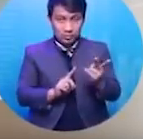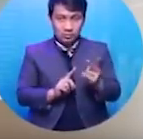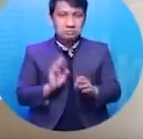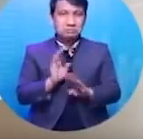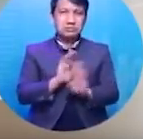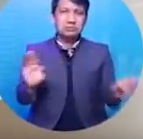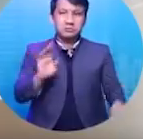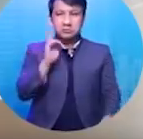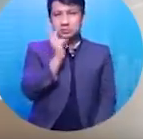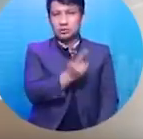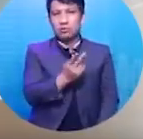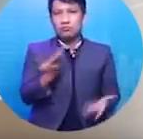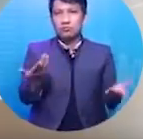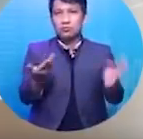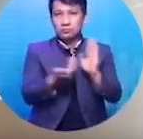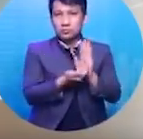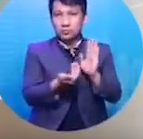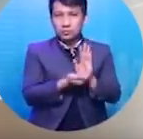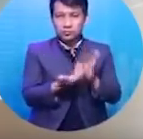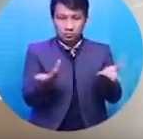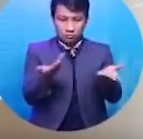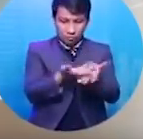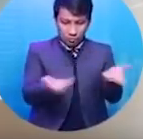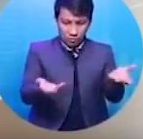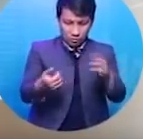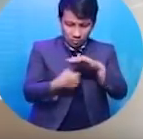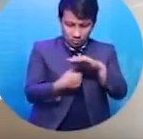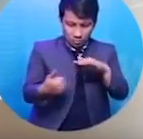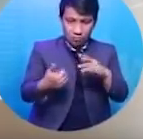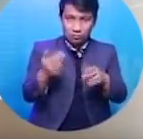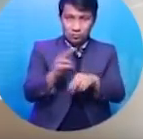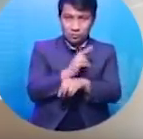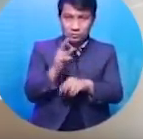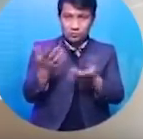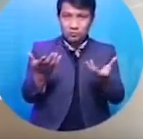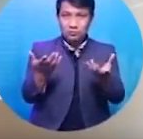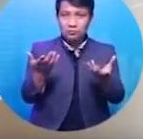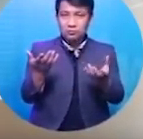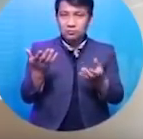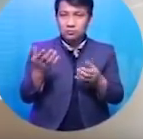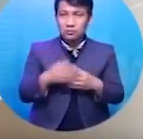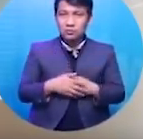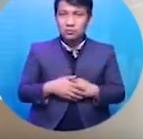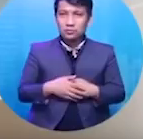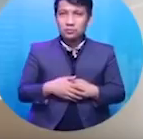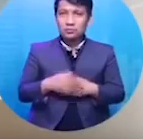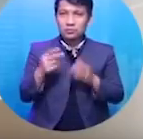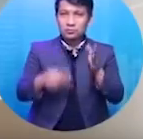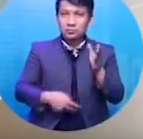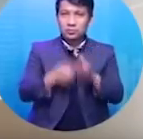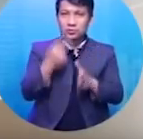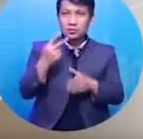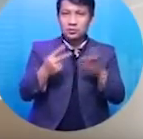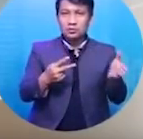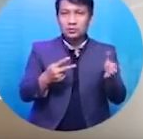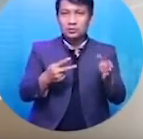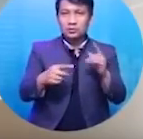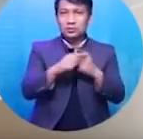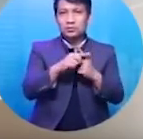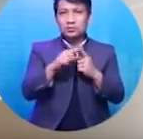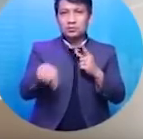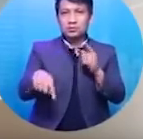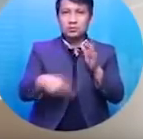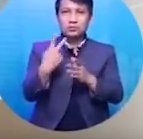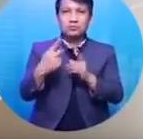po, sir. At wala kayo nakita mga pero Twitter? Sir. Pipa, ganun, wala. 2 times po yung nag-positive sa